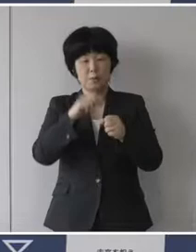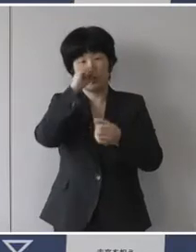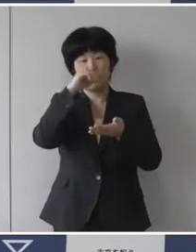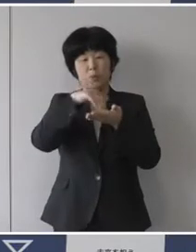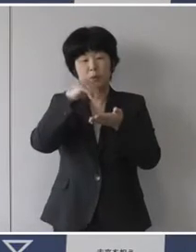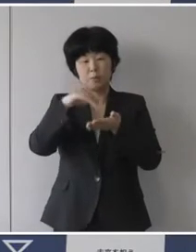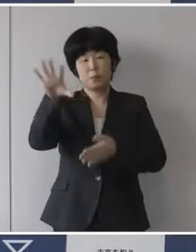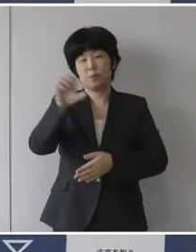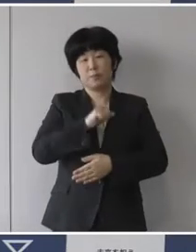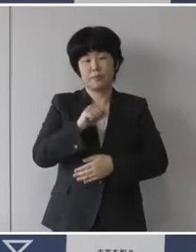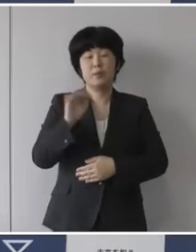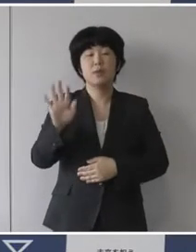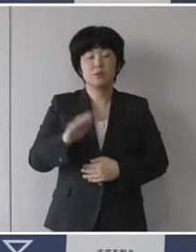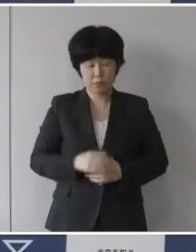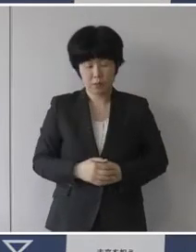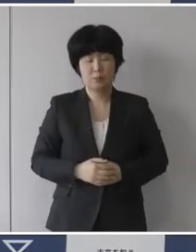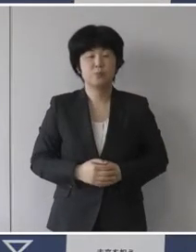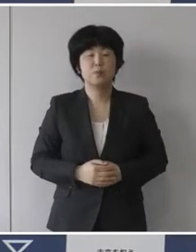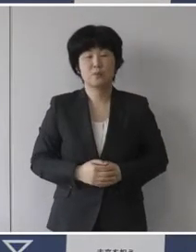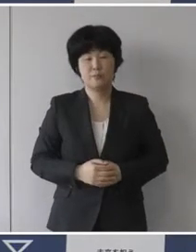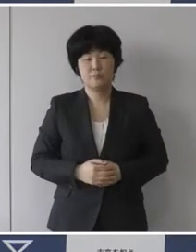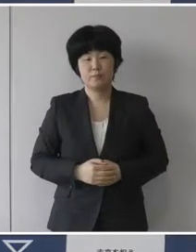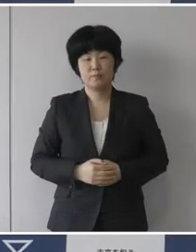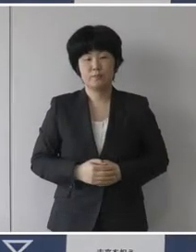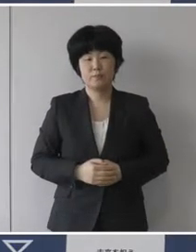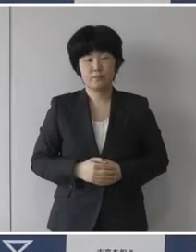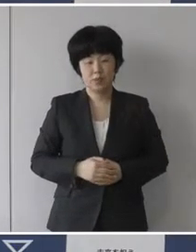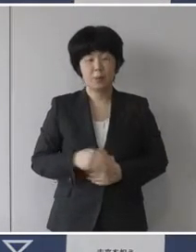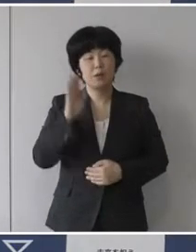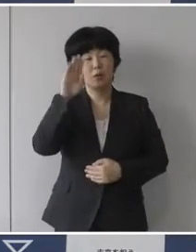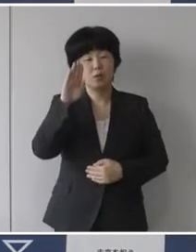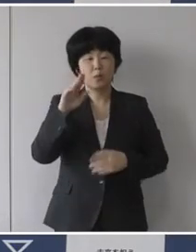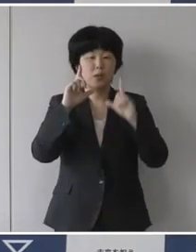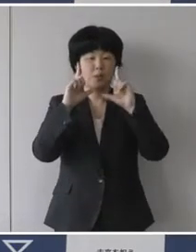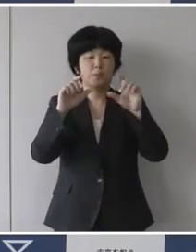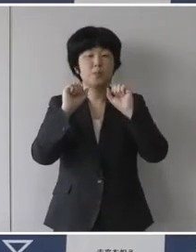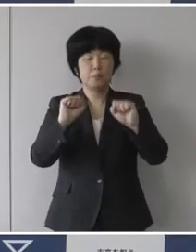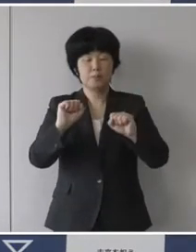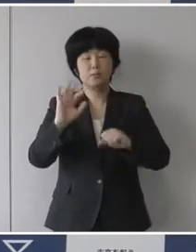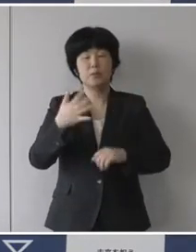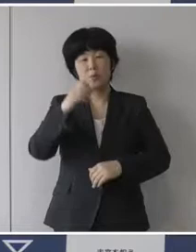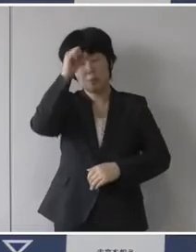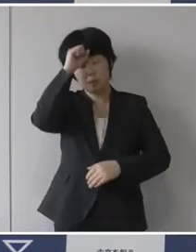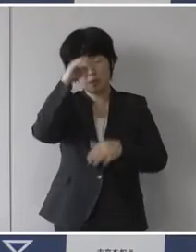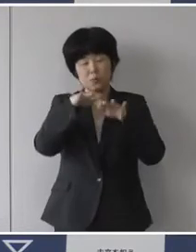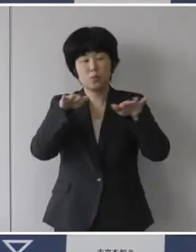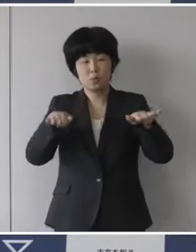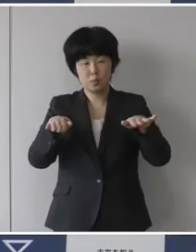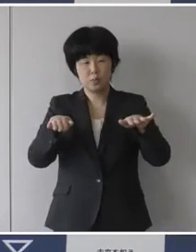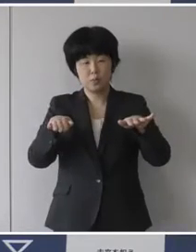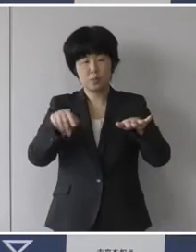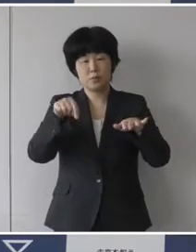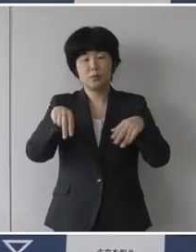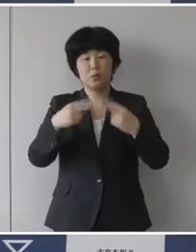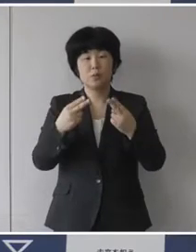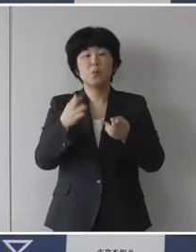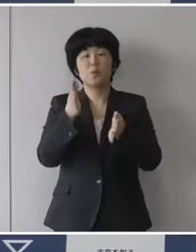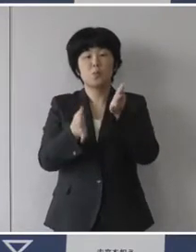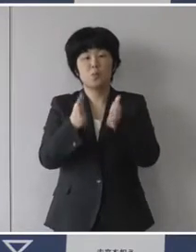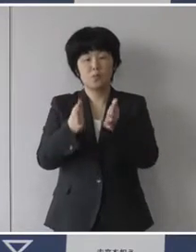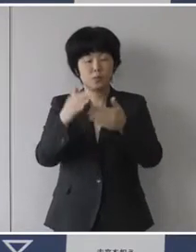つけましてやっていく。それから、今日も発表しますが、病児保育のですね、保育室をまた新設を